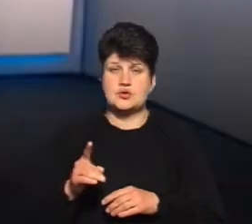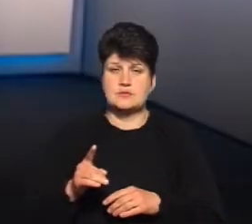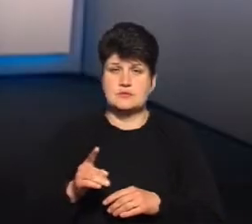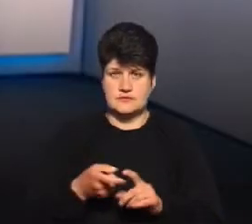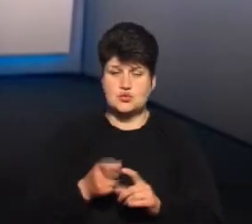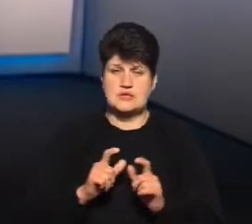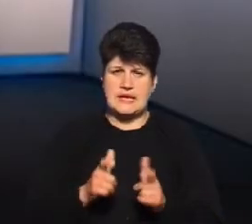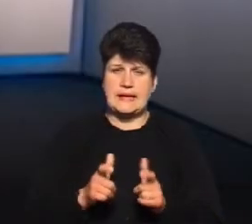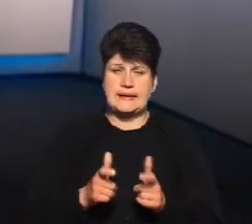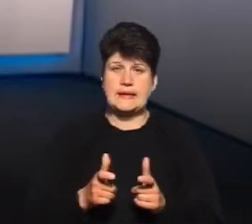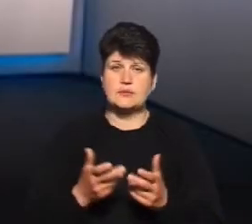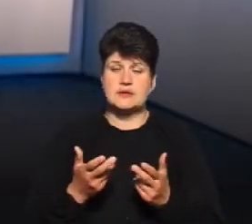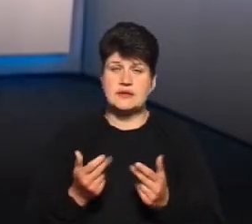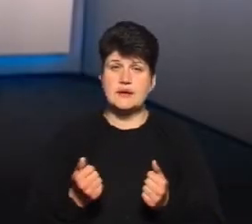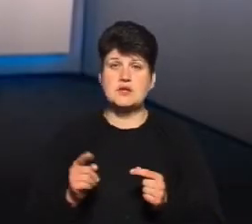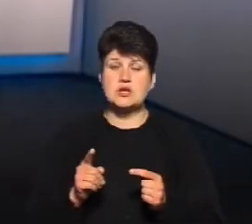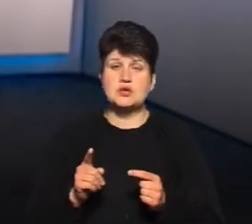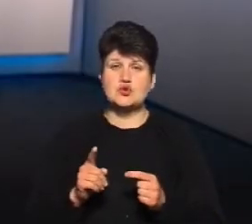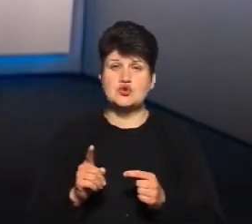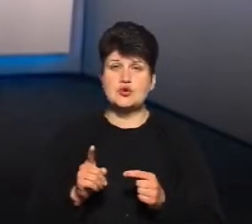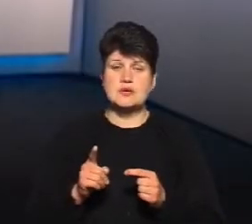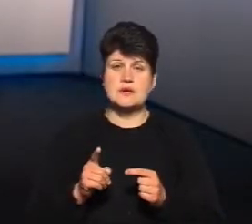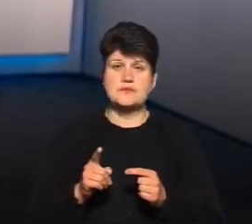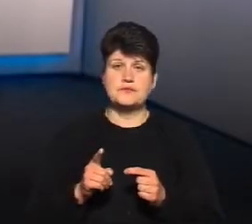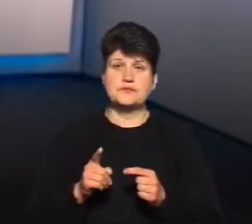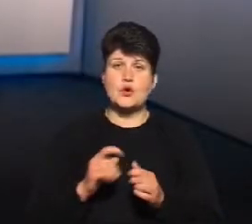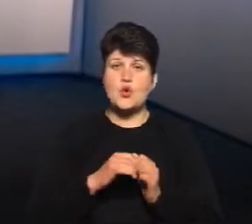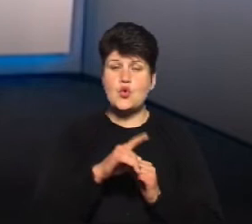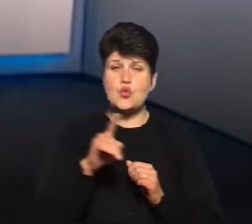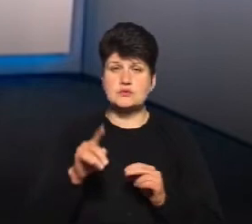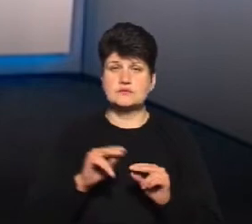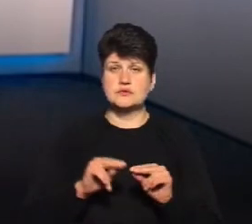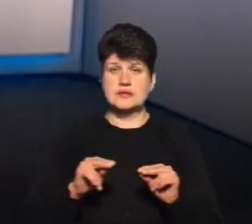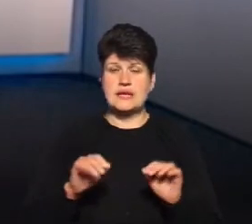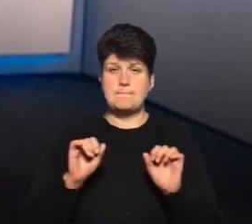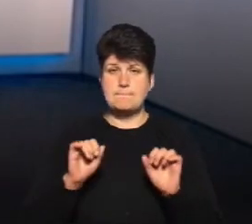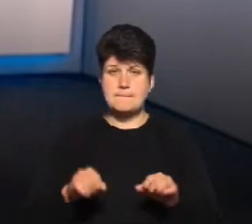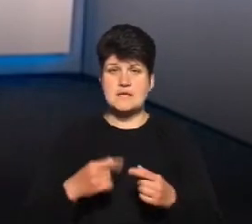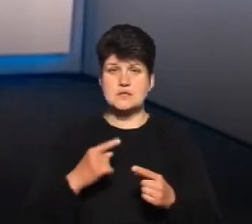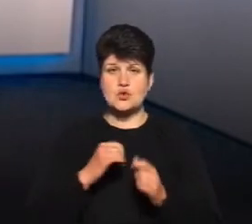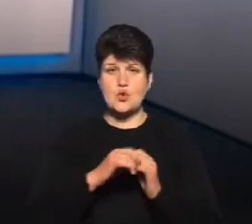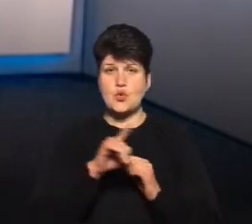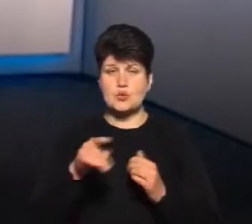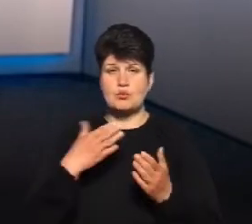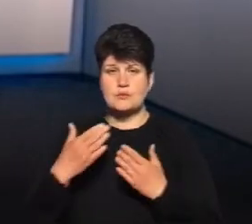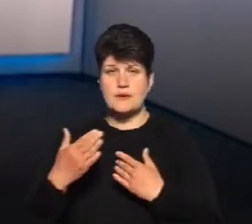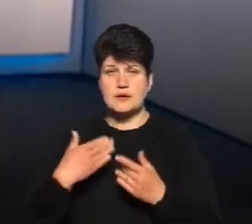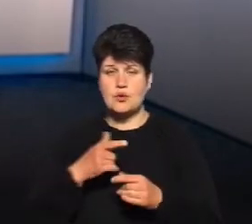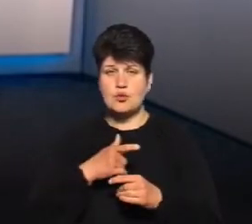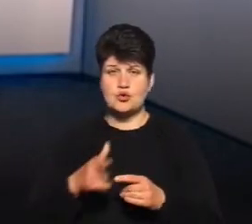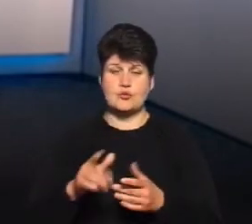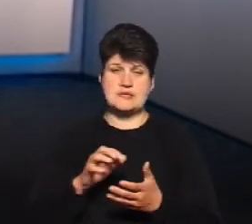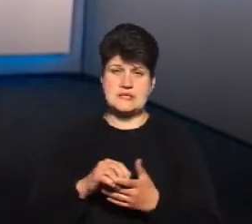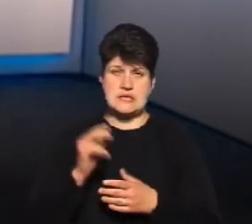Зв'язку з карантином, так. І щоб, звісно, щоб кожен викладач міг з кожним поспілкуватися протягом заняття, то групи в нас так